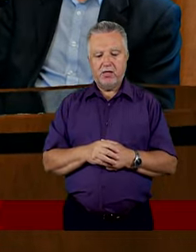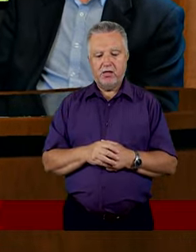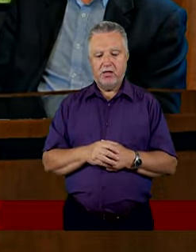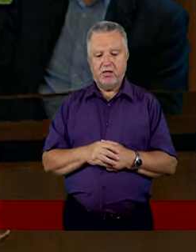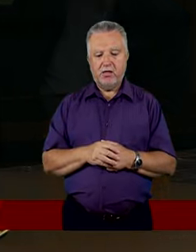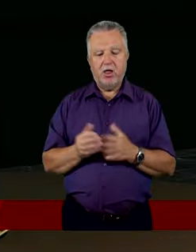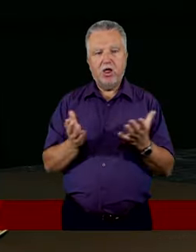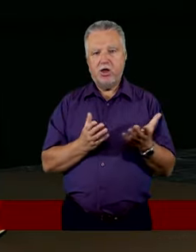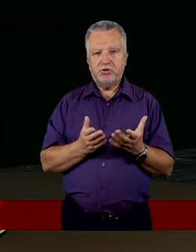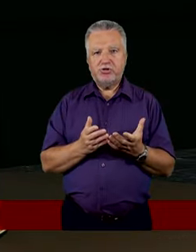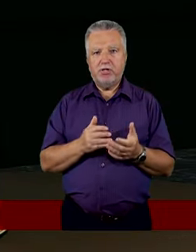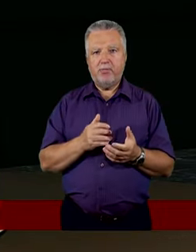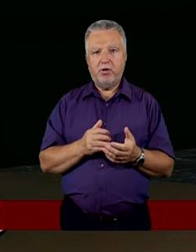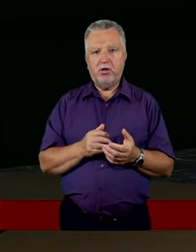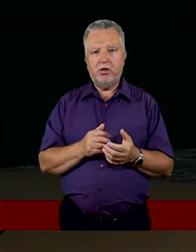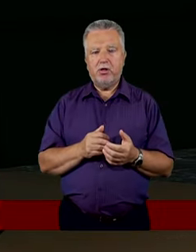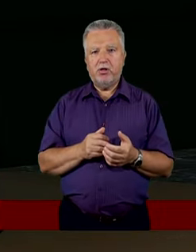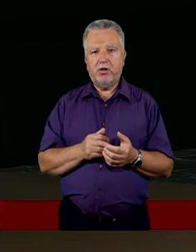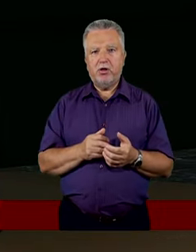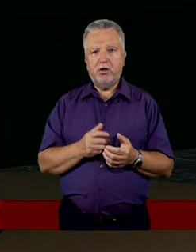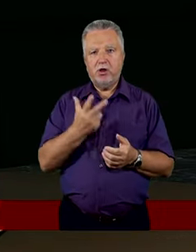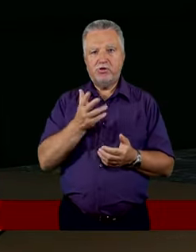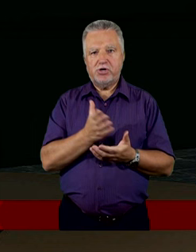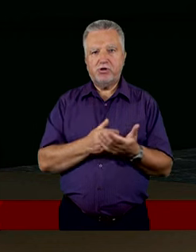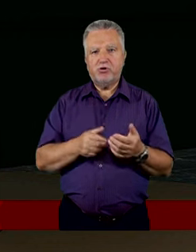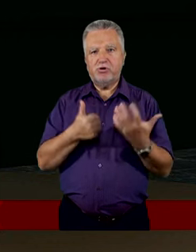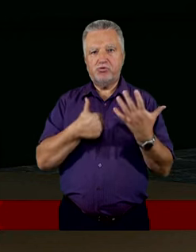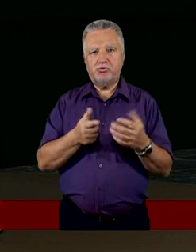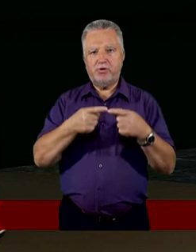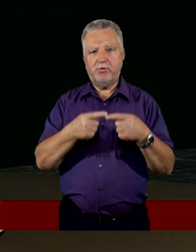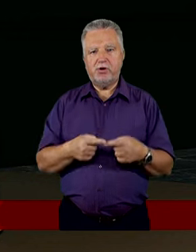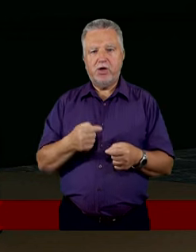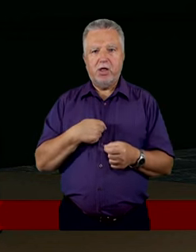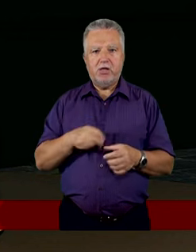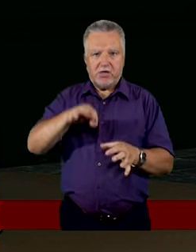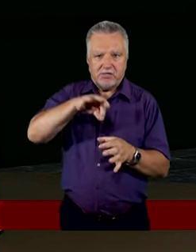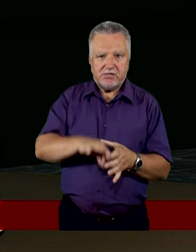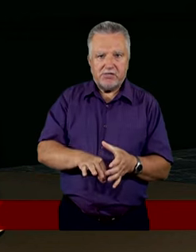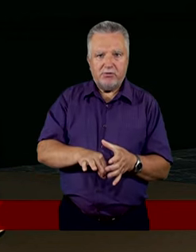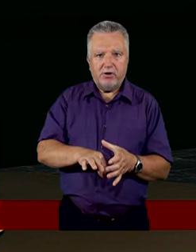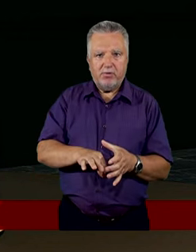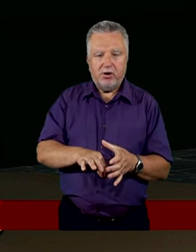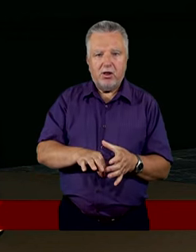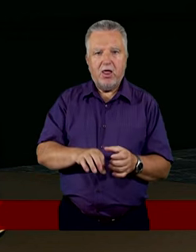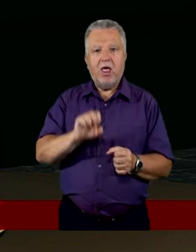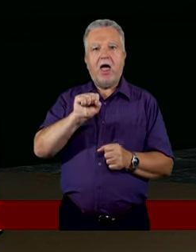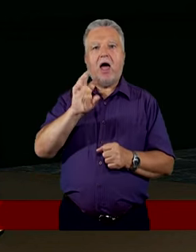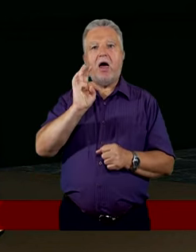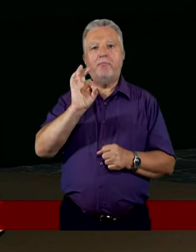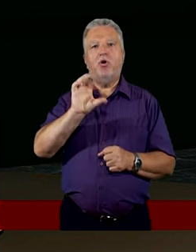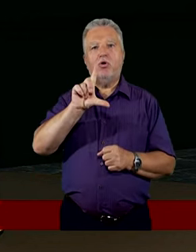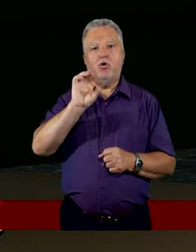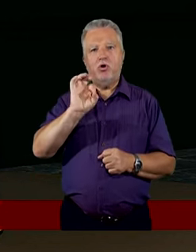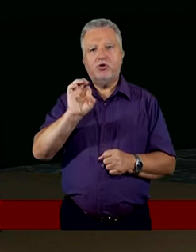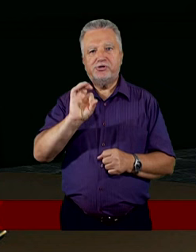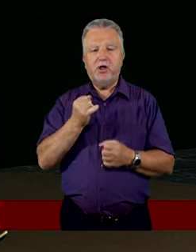ten... Czytam z listu do Koryntian, 3:6. Ja zasadziłem, Apollos